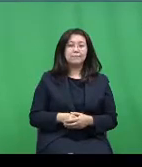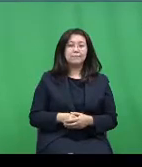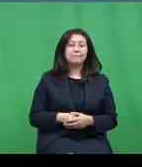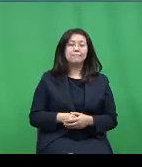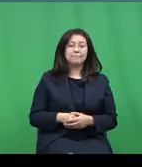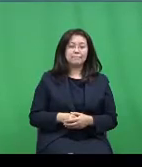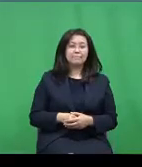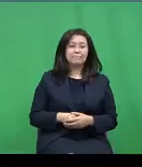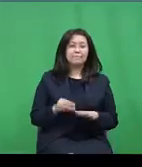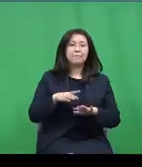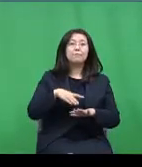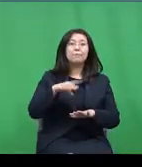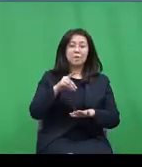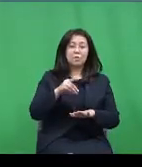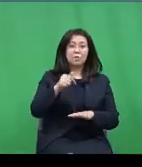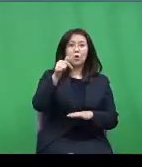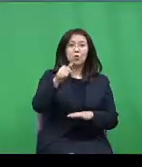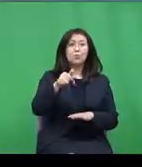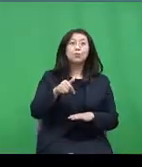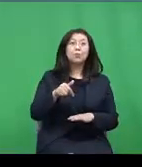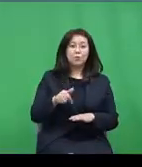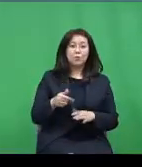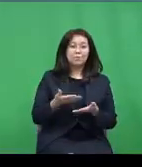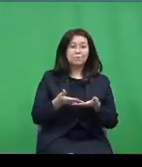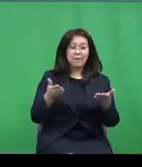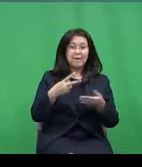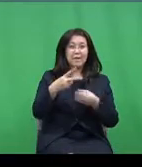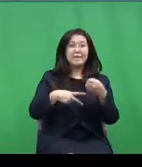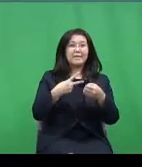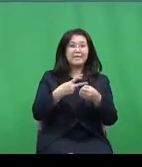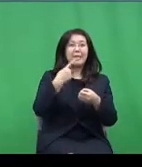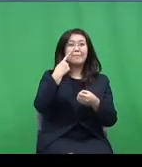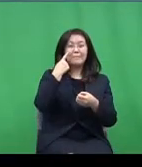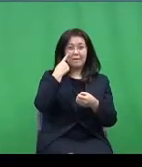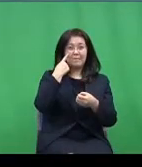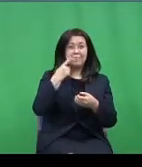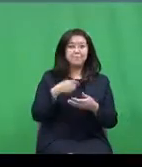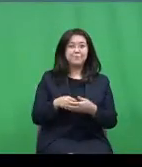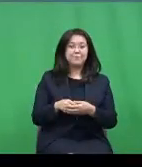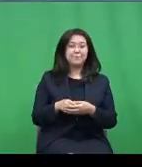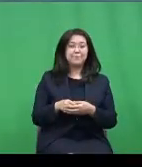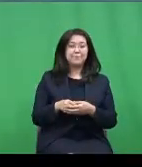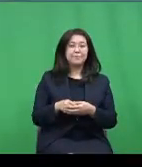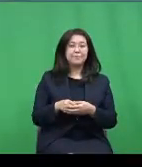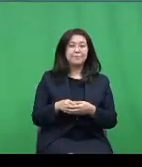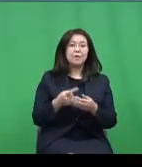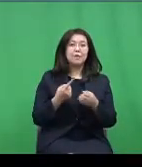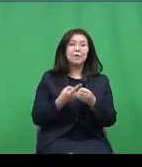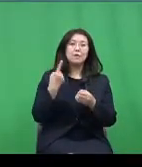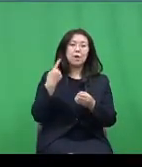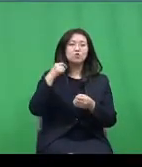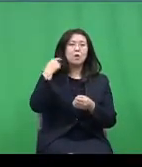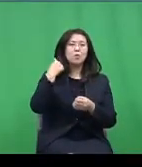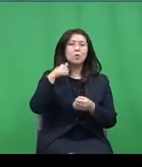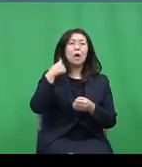まず、夫婦婦についてはね、本格デビュー2年目ということですけれども、まあ、昨年の夏